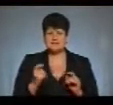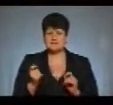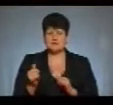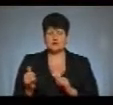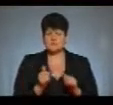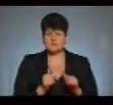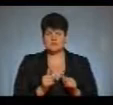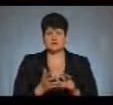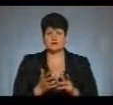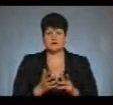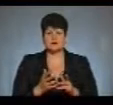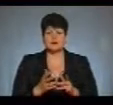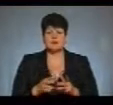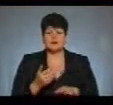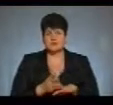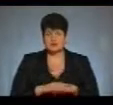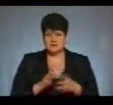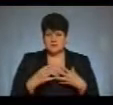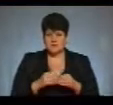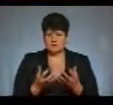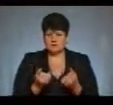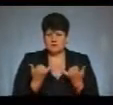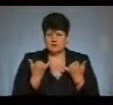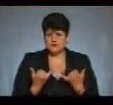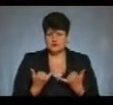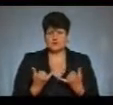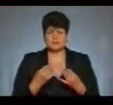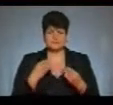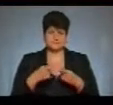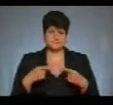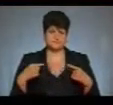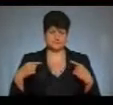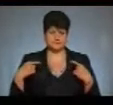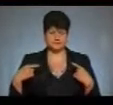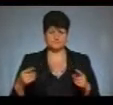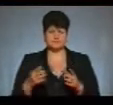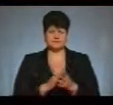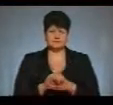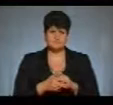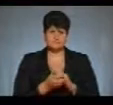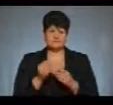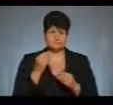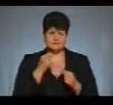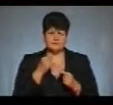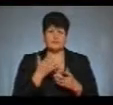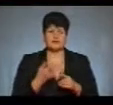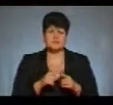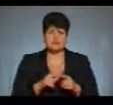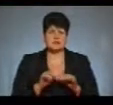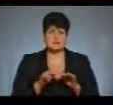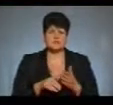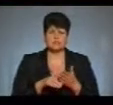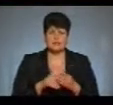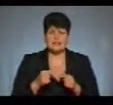малозабезпечених та неблагополучних сімей отримали сьогодні засоби гігієни від благодійного фонду «Карітас». Акцію «Допомога на